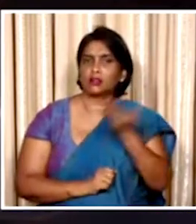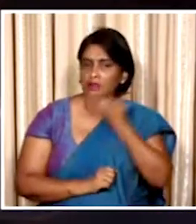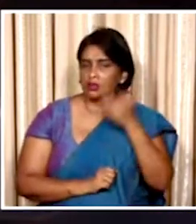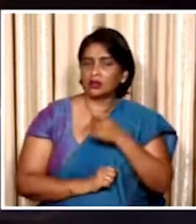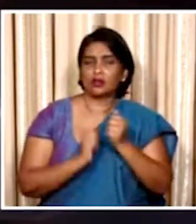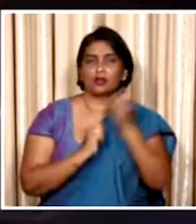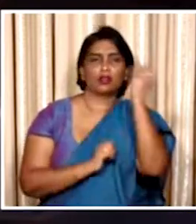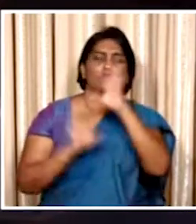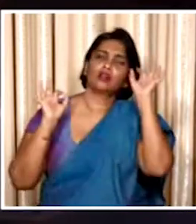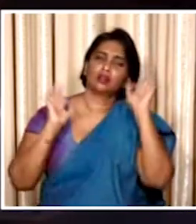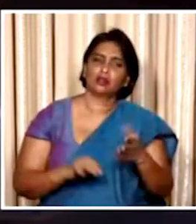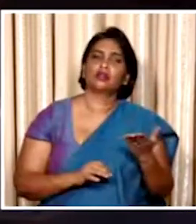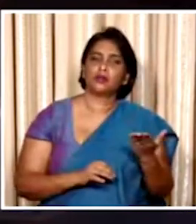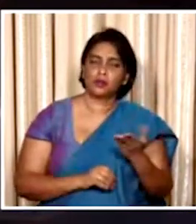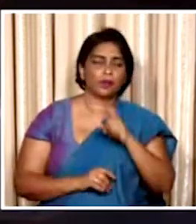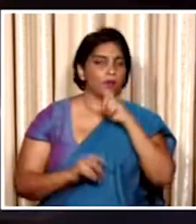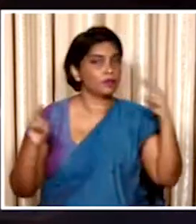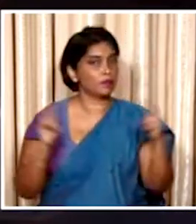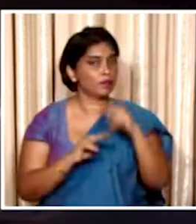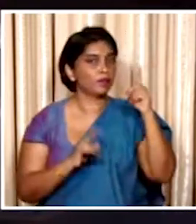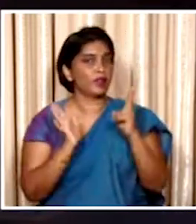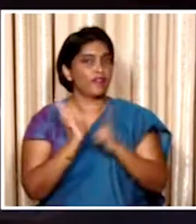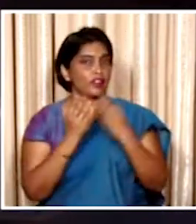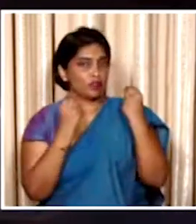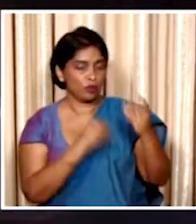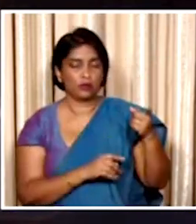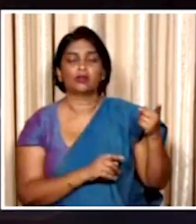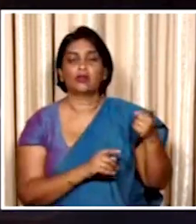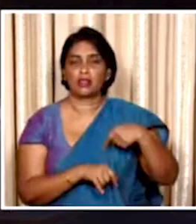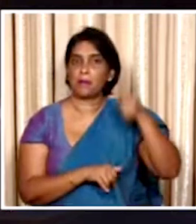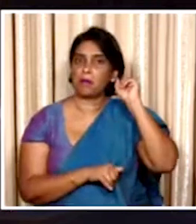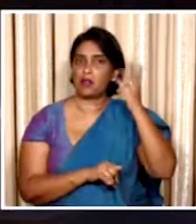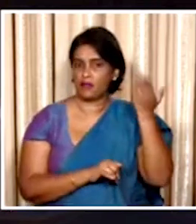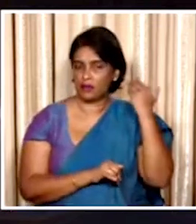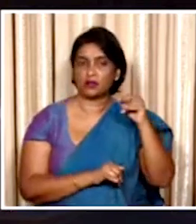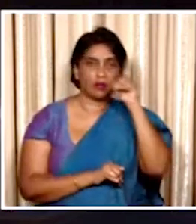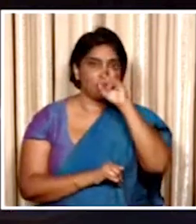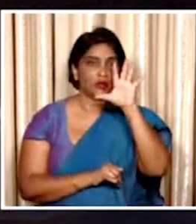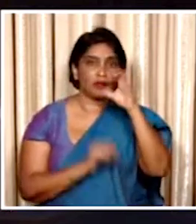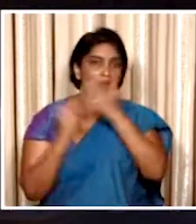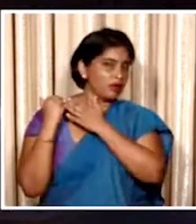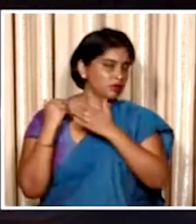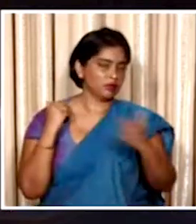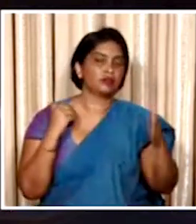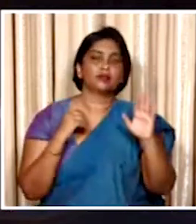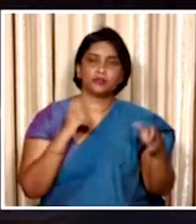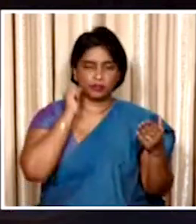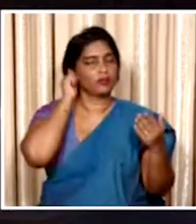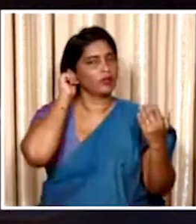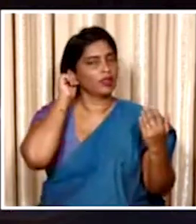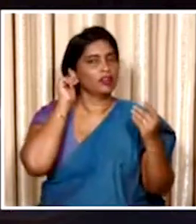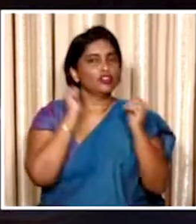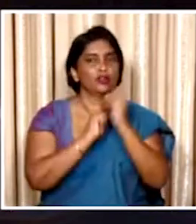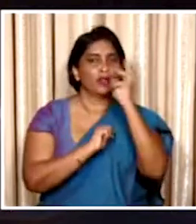තියෙද්දි පත් නොකර ඉන්නේ. ශ්‍රේෂ්ඨාධිකරණයේ පුරප්පාඩු දෙක දැන් ප්‍රමාද වැඩි. හැබැයි මාස පහමාරක් තිබිලා තියෙනවා මේ